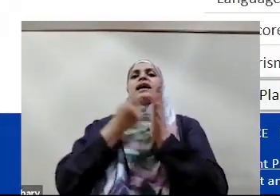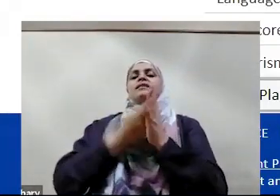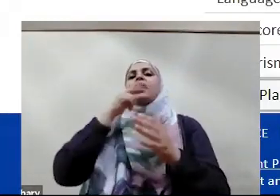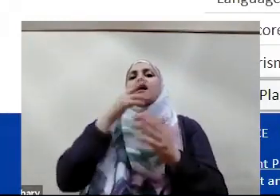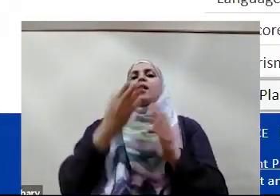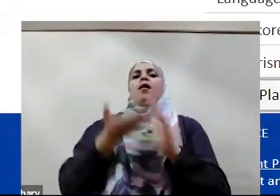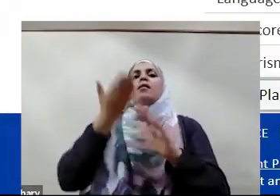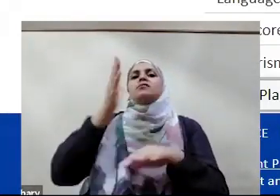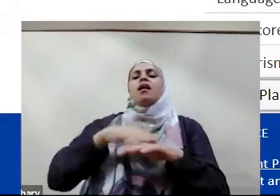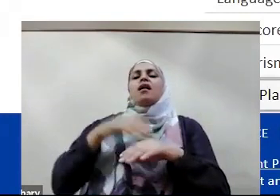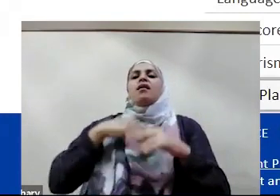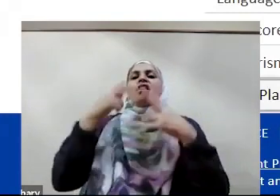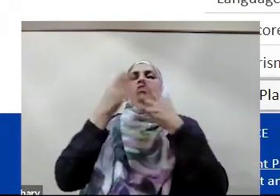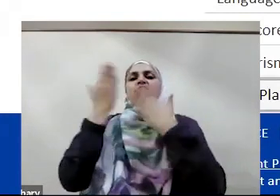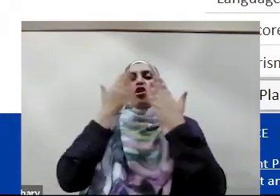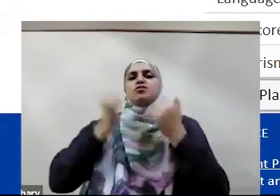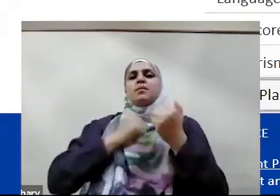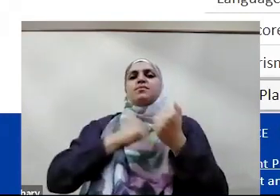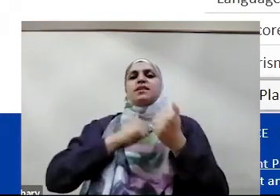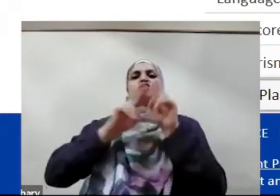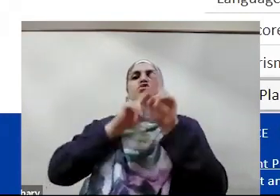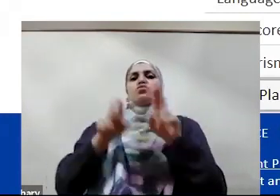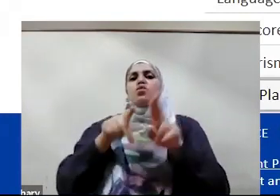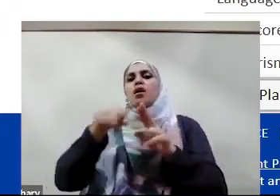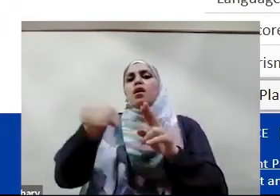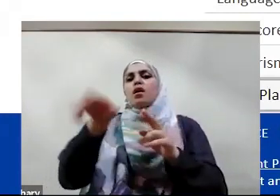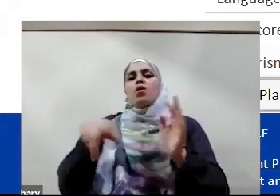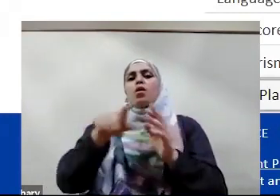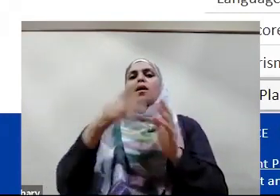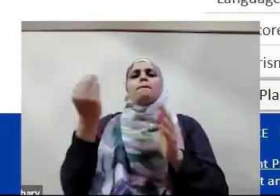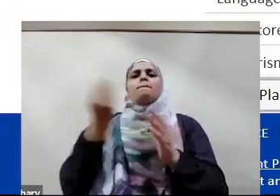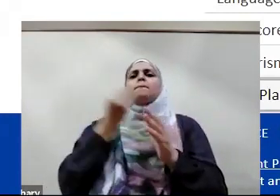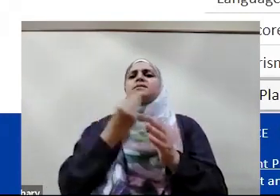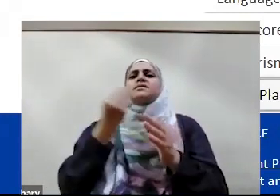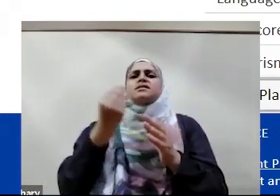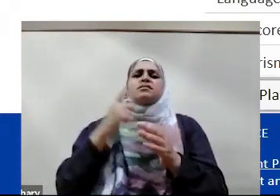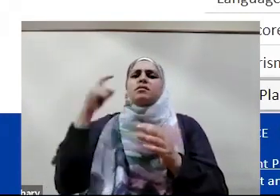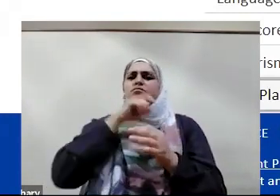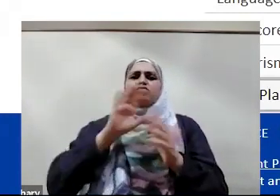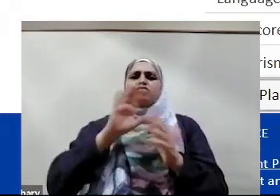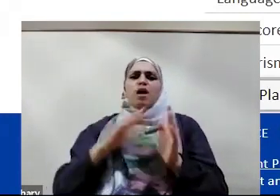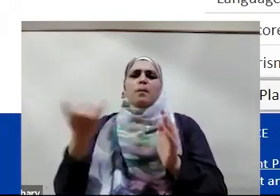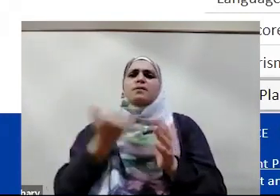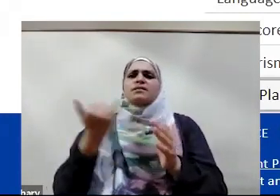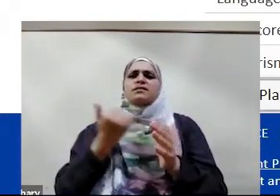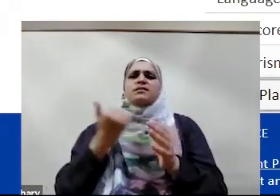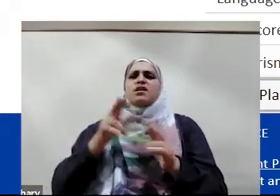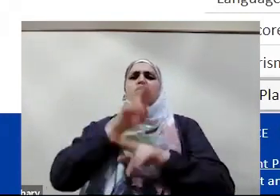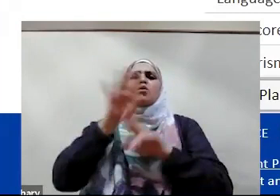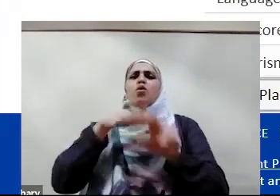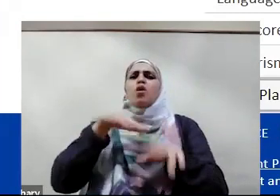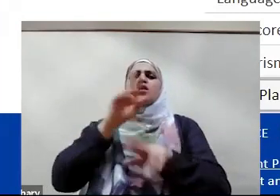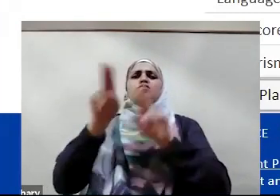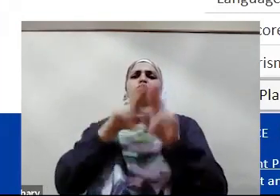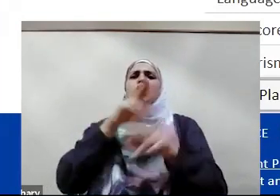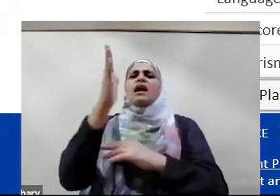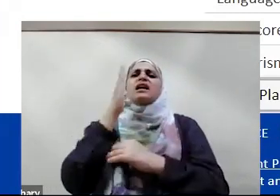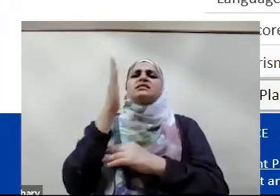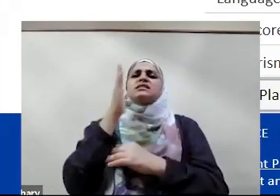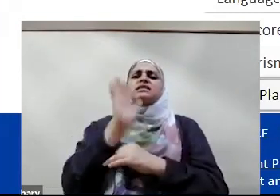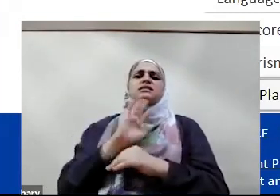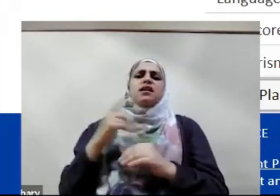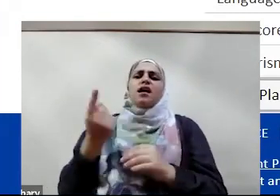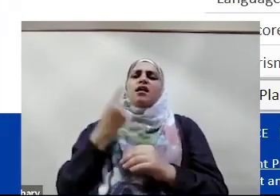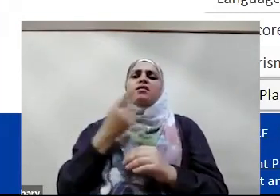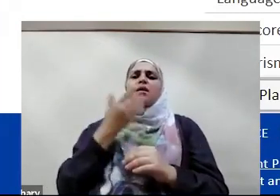الدراسه بتاعتي. زي ما شفتوا الاسئله كلها كانت بسيطه جدا، كلها اسئله اساسيه ما فيهاش يعني